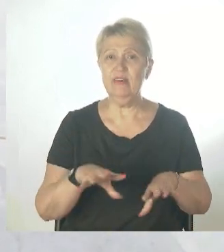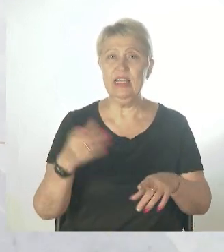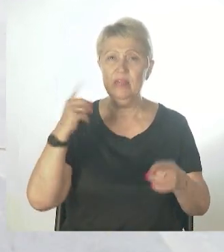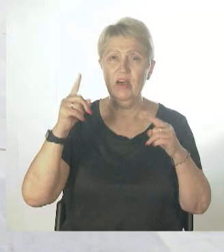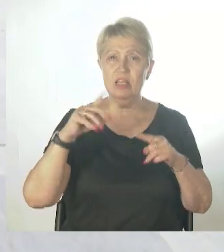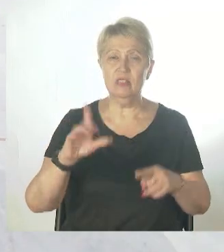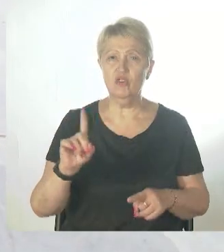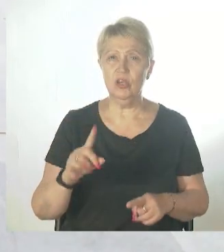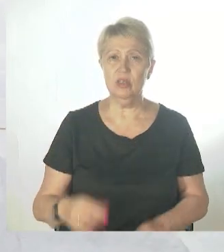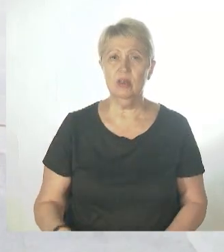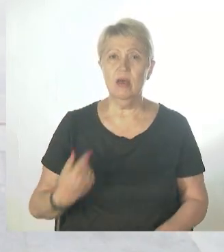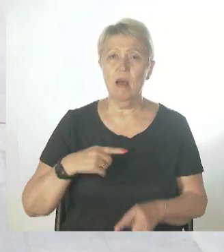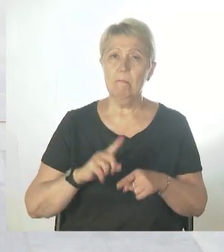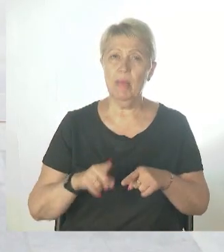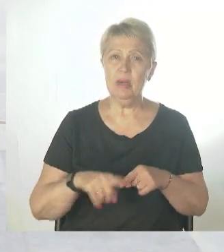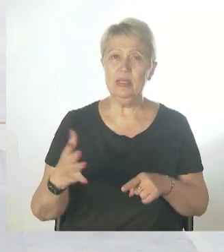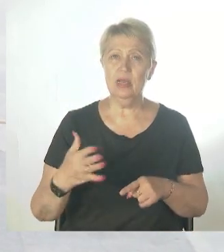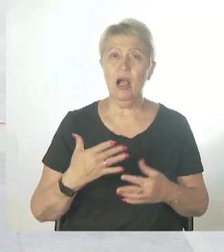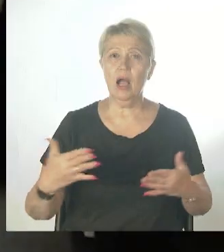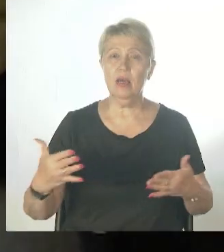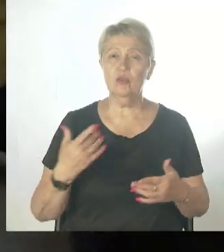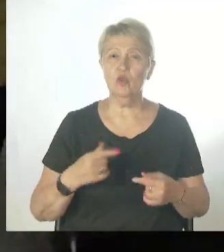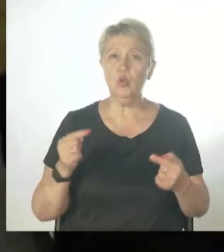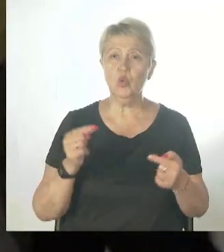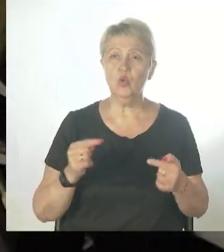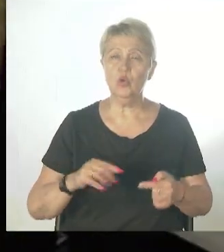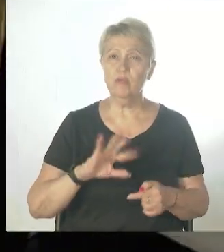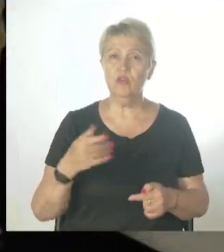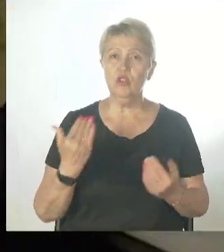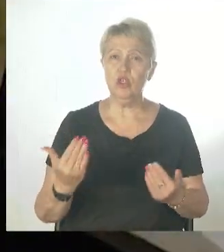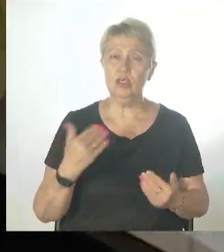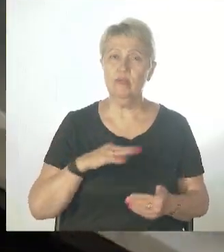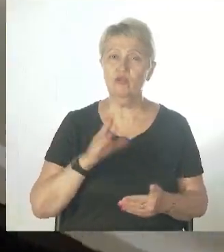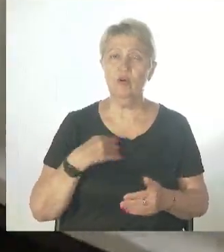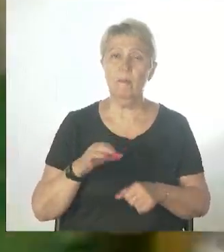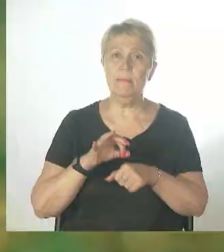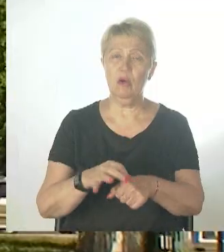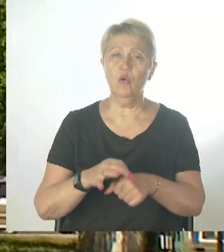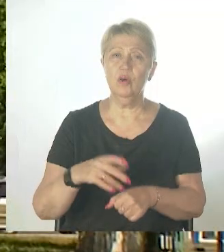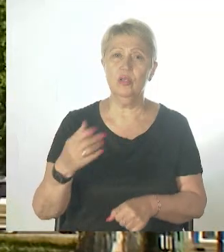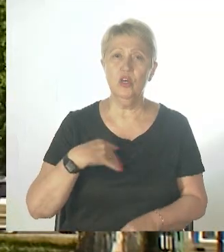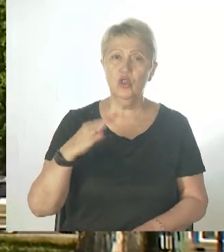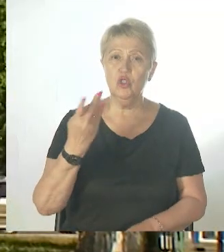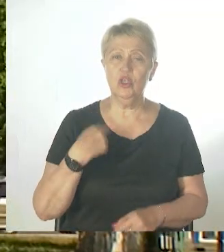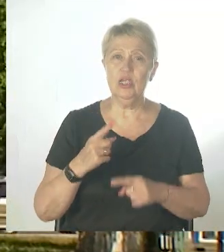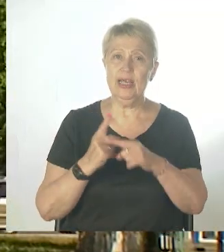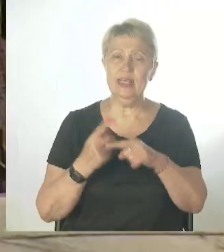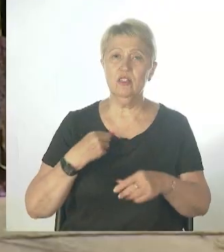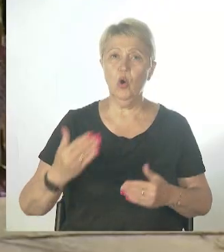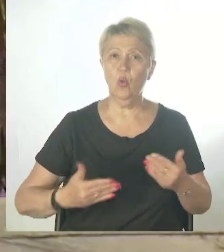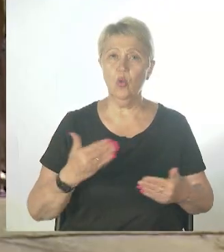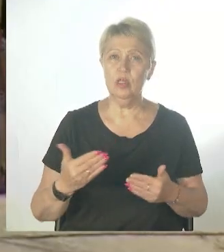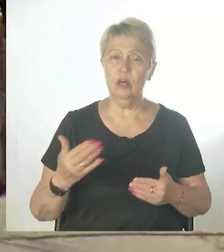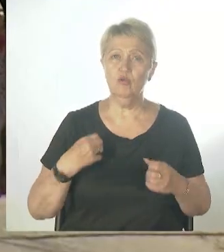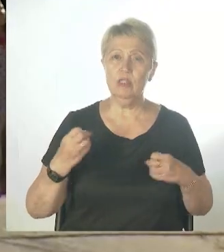Поскорее какая-то стабильность. Сейчас одновременно проходит 4 крестных хода, посвященных Александру